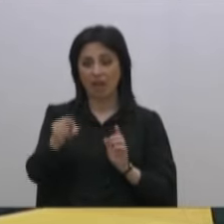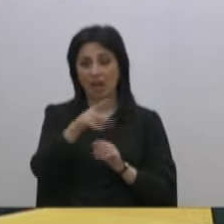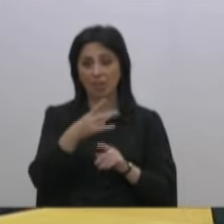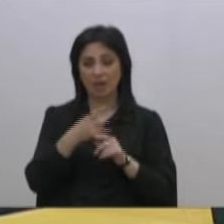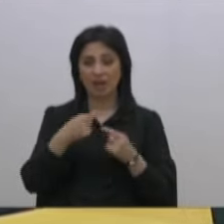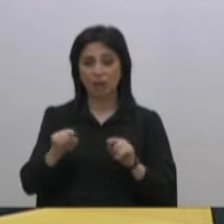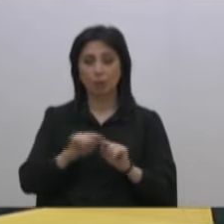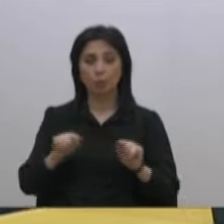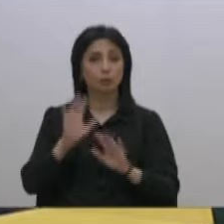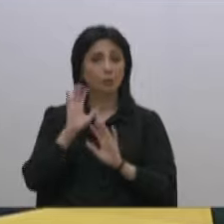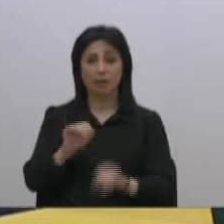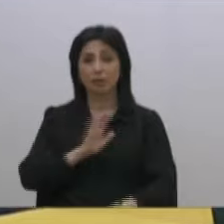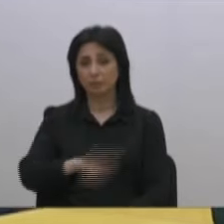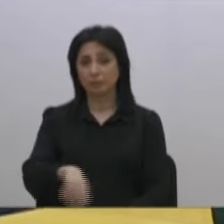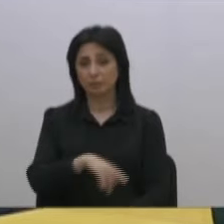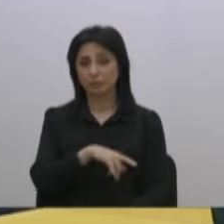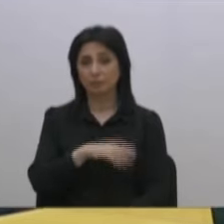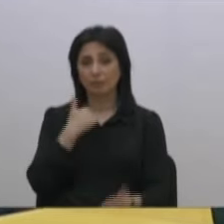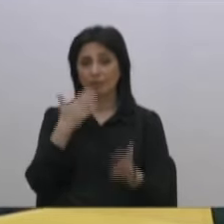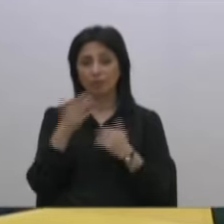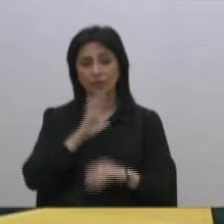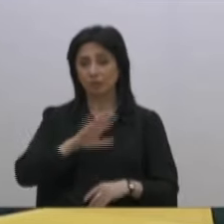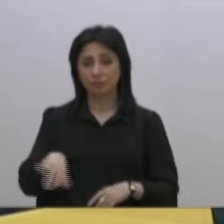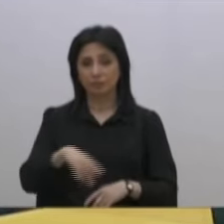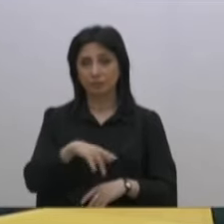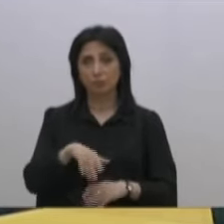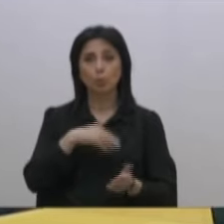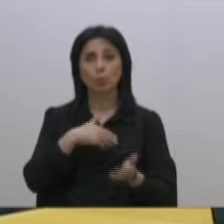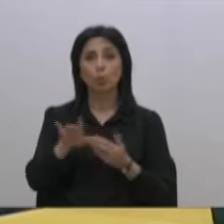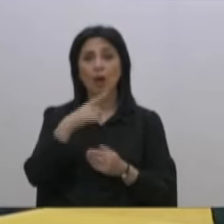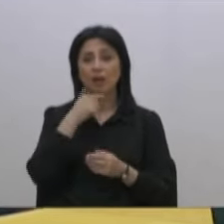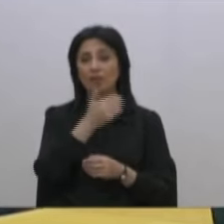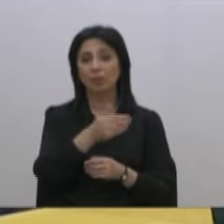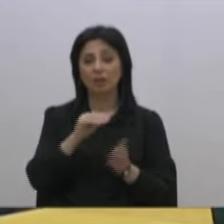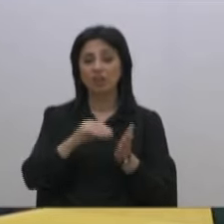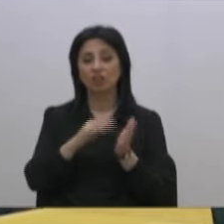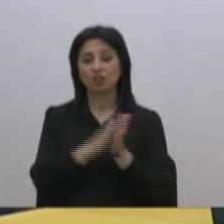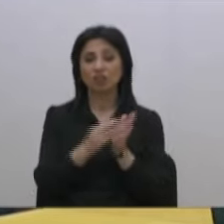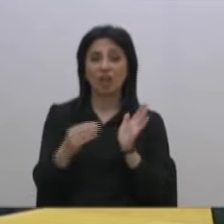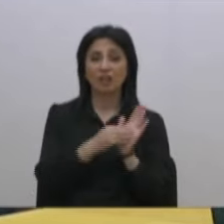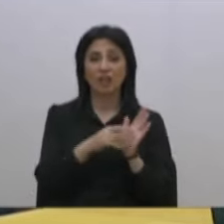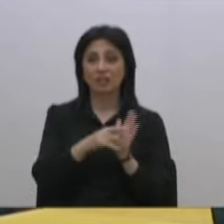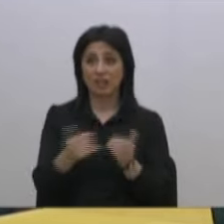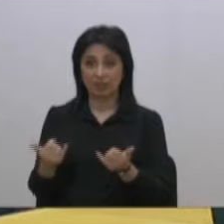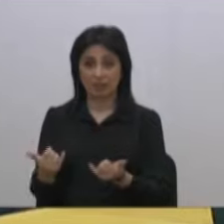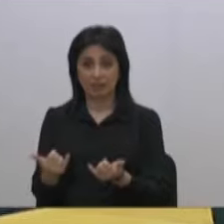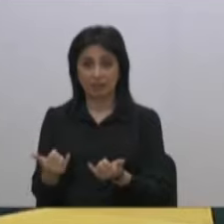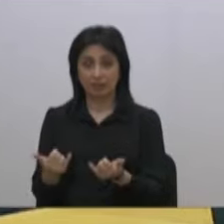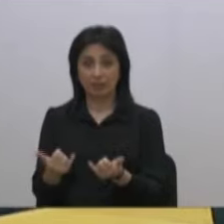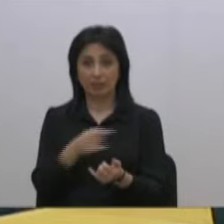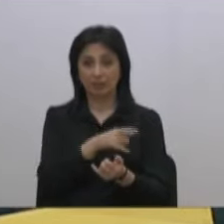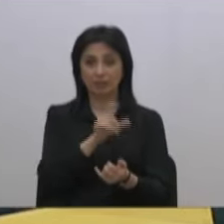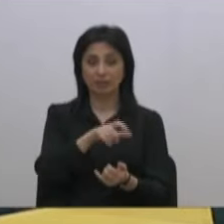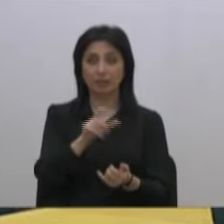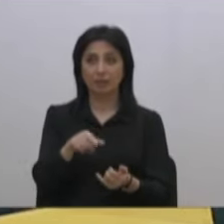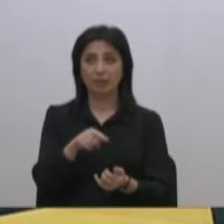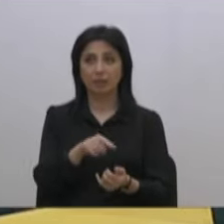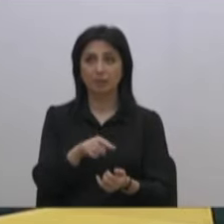რადიკალმა ოპოზიციამ არ დაუჭირა მხარი კენჭისყრაში და უარი თქვეს მათ ამ ჩანაწერის გაკეთებაზე. დღეს ეს